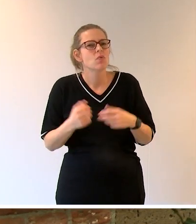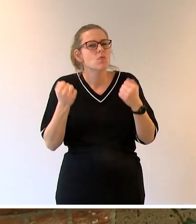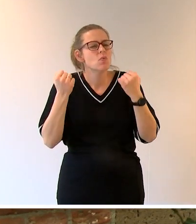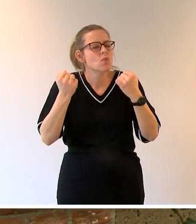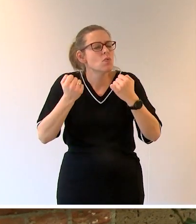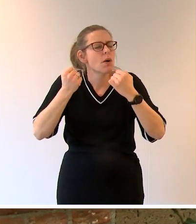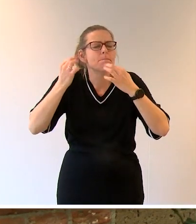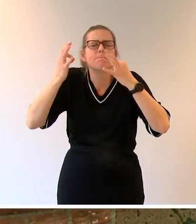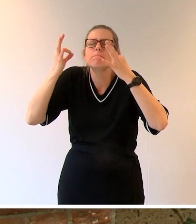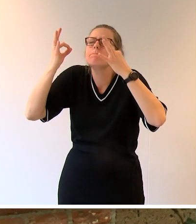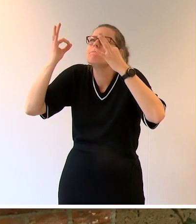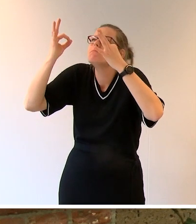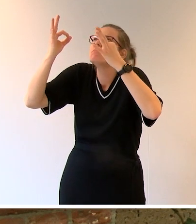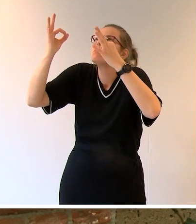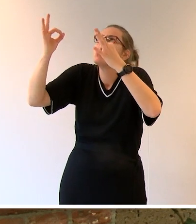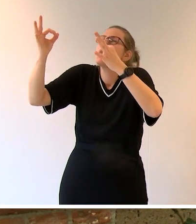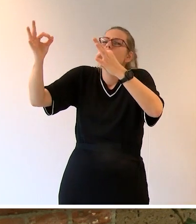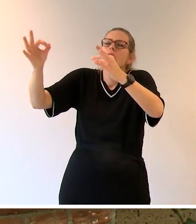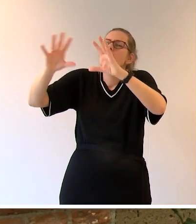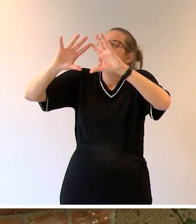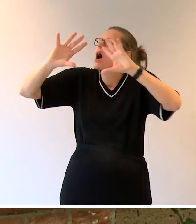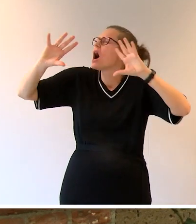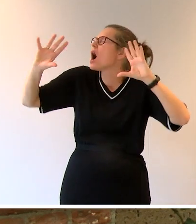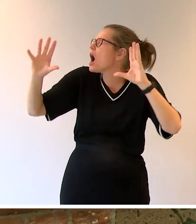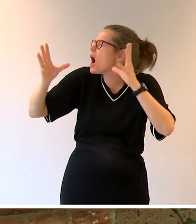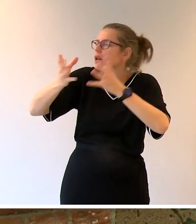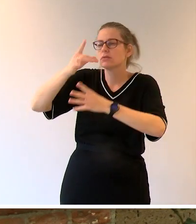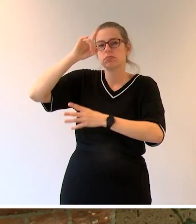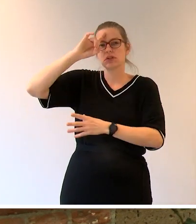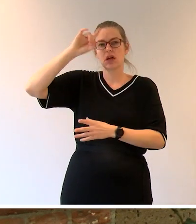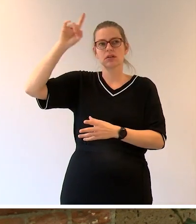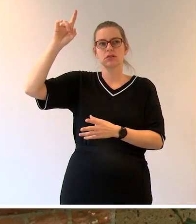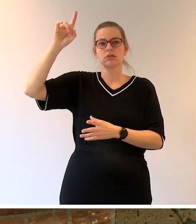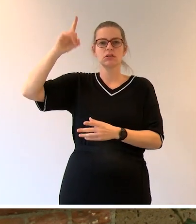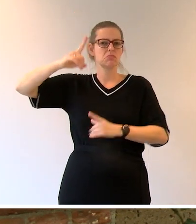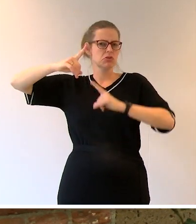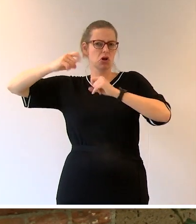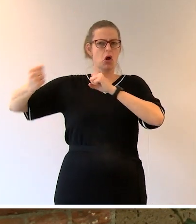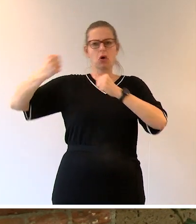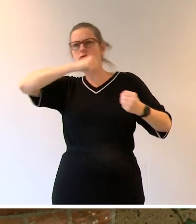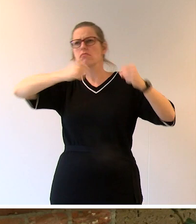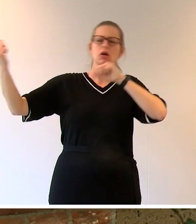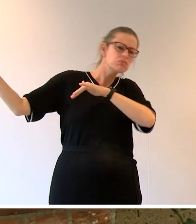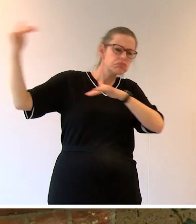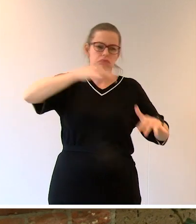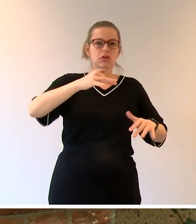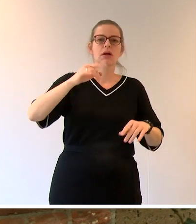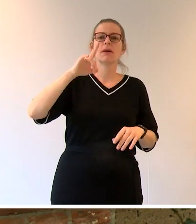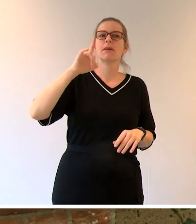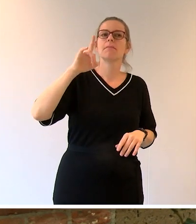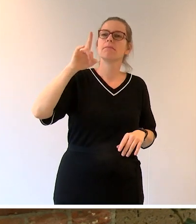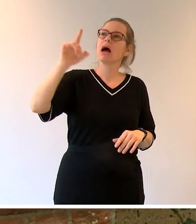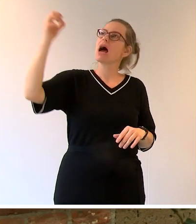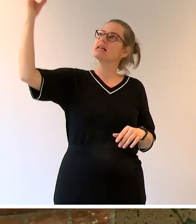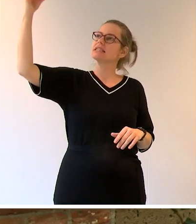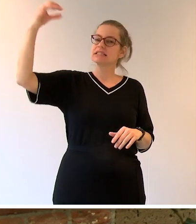magistraal heeft u het bedacht om niet met geweld, maar met het zenden